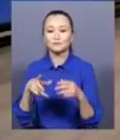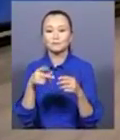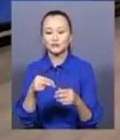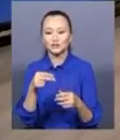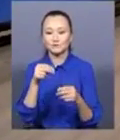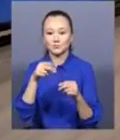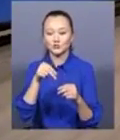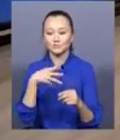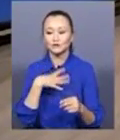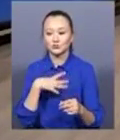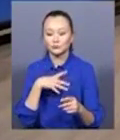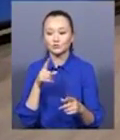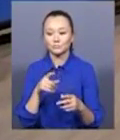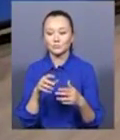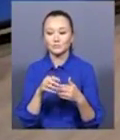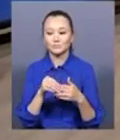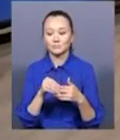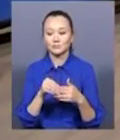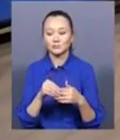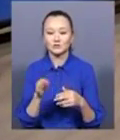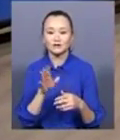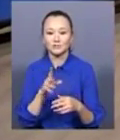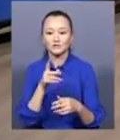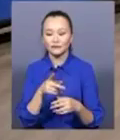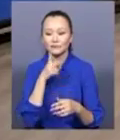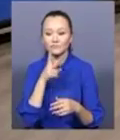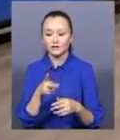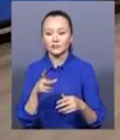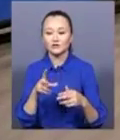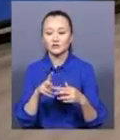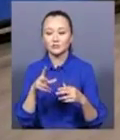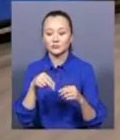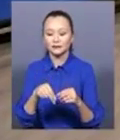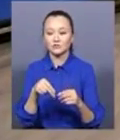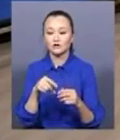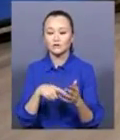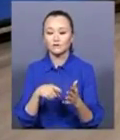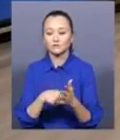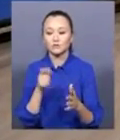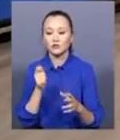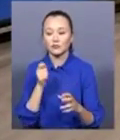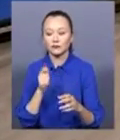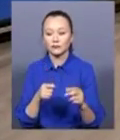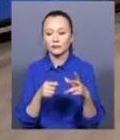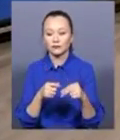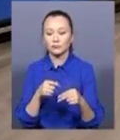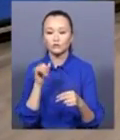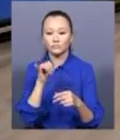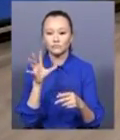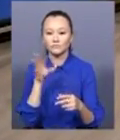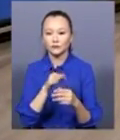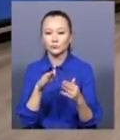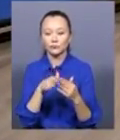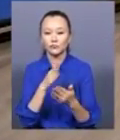вот... Это, наверное, для того, чтобы не поранить пальцы. Да, вы видите то, что я взял прищепку и гвоздь, и молоток. Ну, прищепка, я надеюсь, у всех дома есть. Конечно.